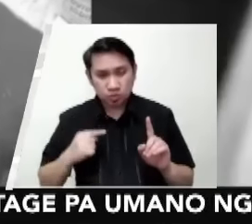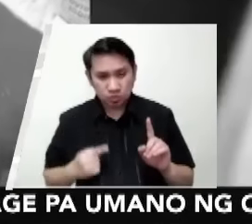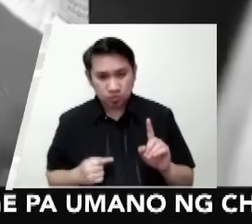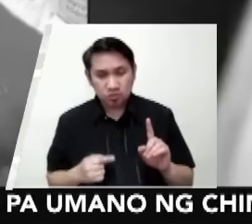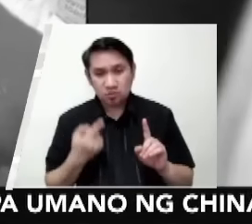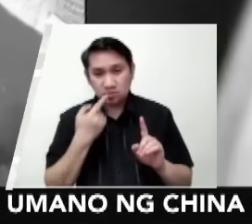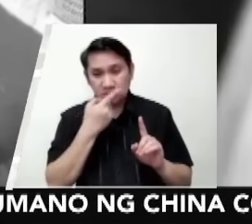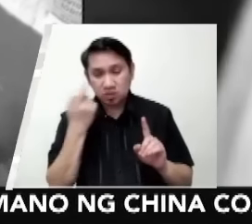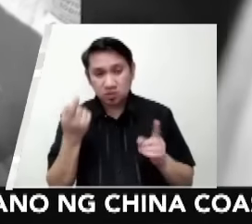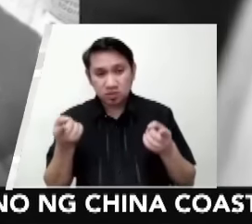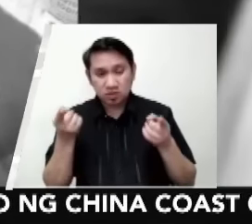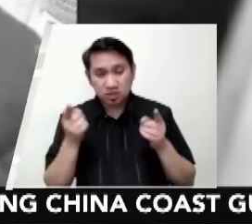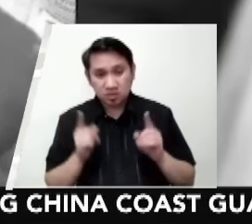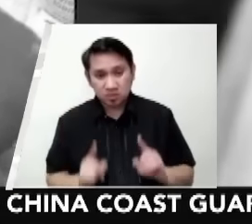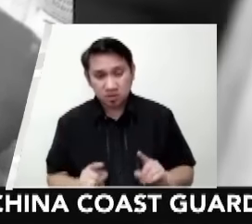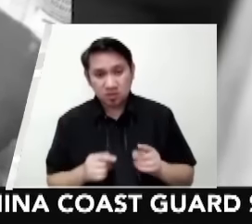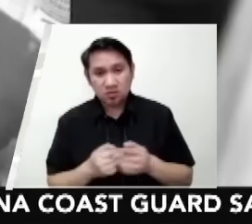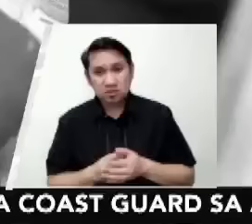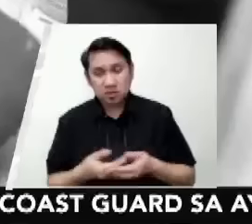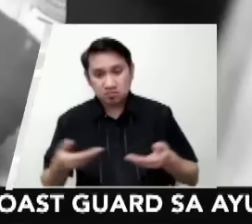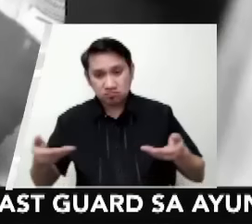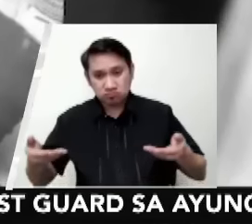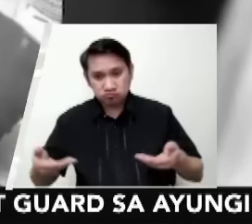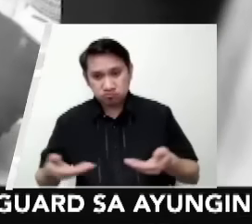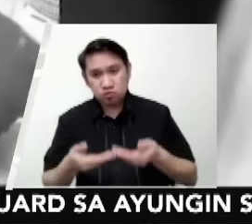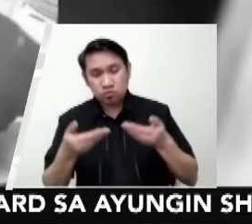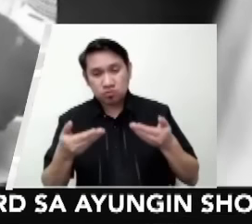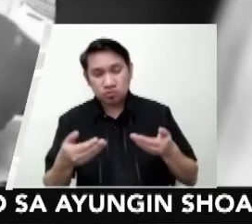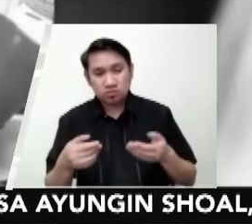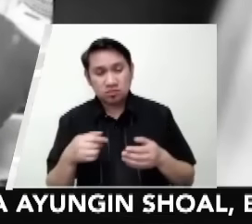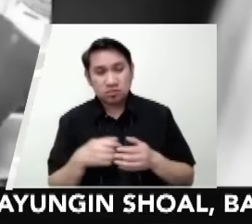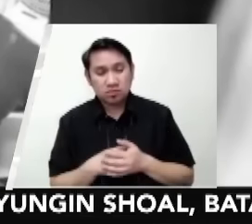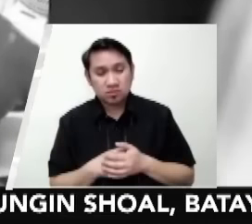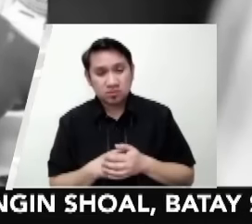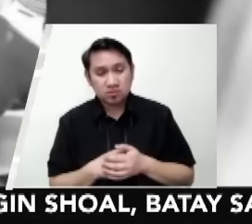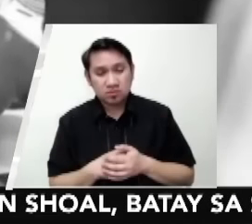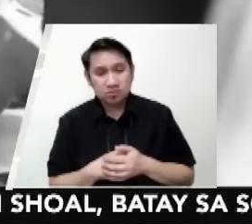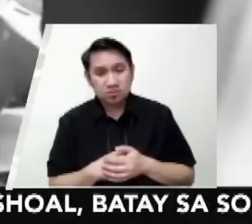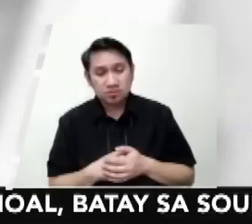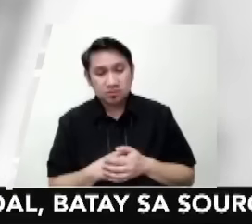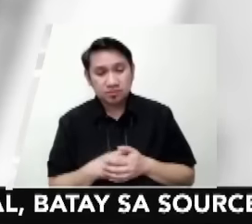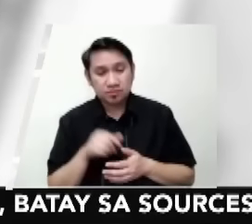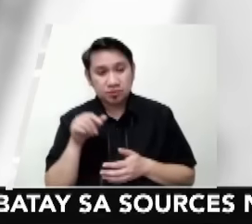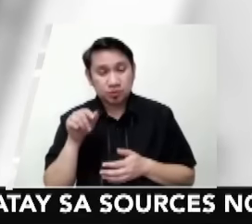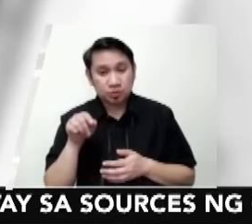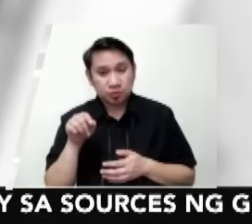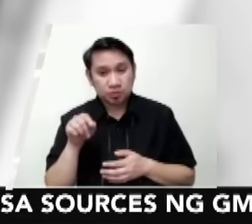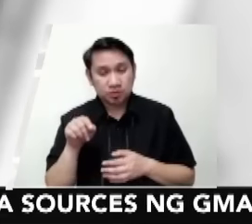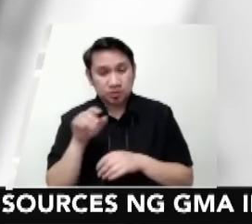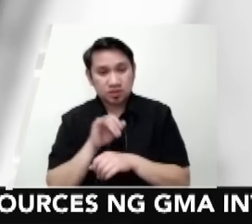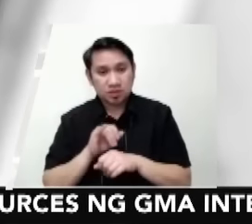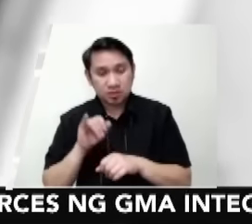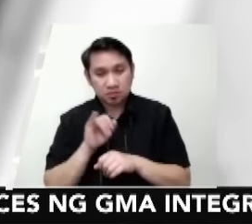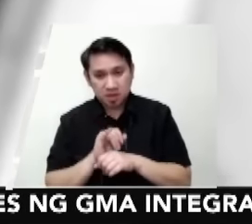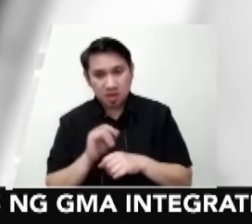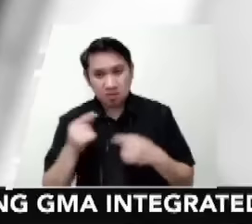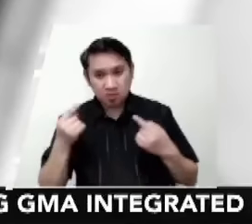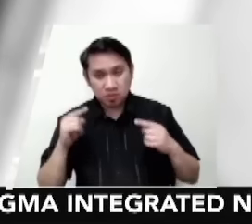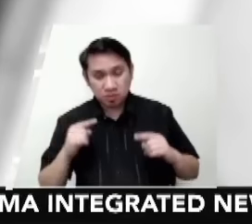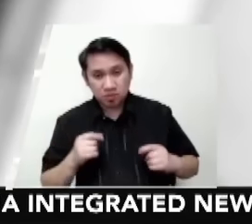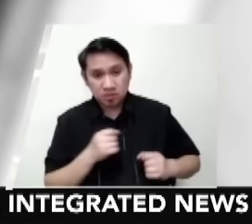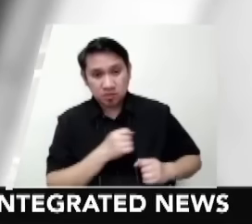sa sinadyang pambangga ng China Coast Guard sa rotation and resupply mission sa Iyungin Shoal. Ang nasugatang sundalo ay ligtas